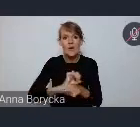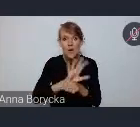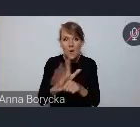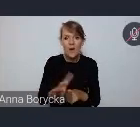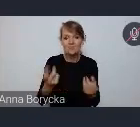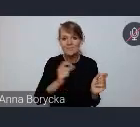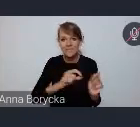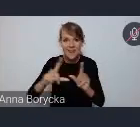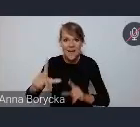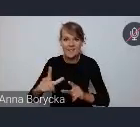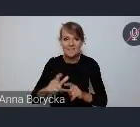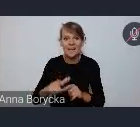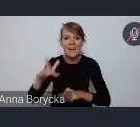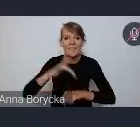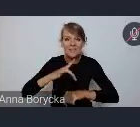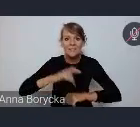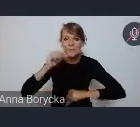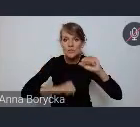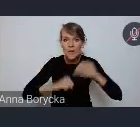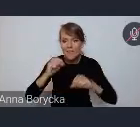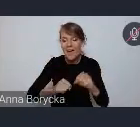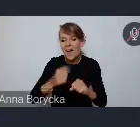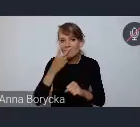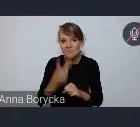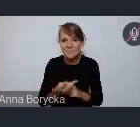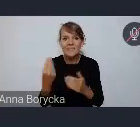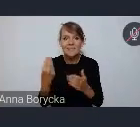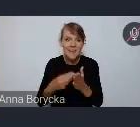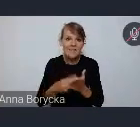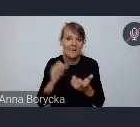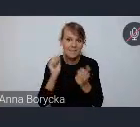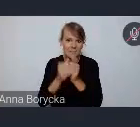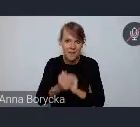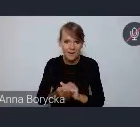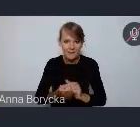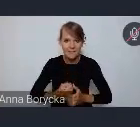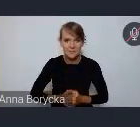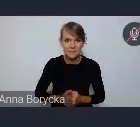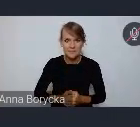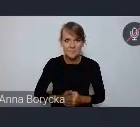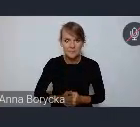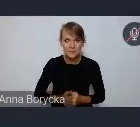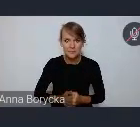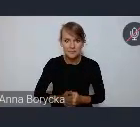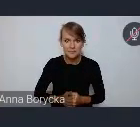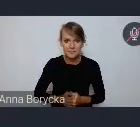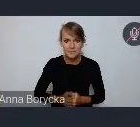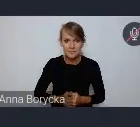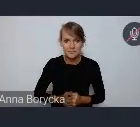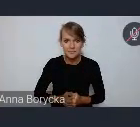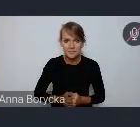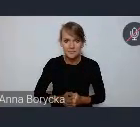inflacja, wyniki przetargów pokazują, że te ceny się zmieniają. I aby to